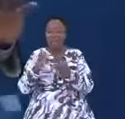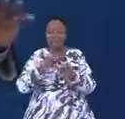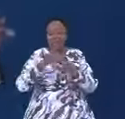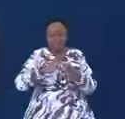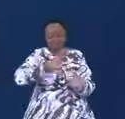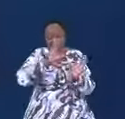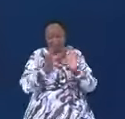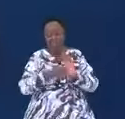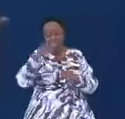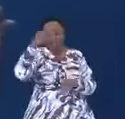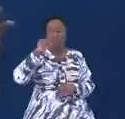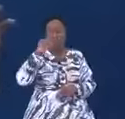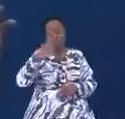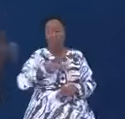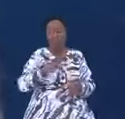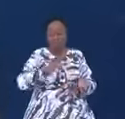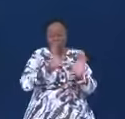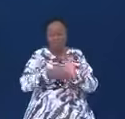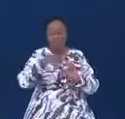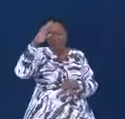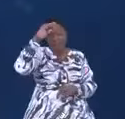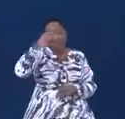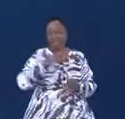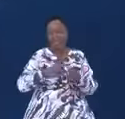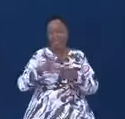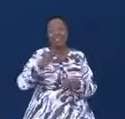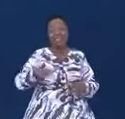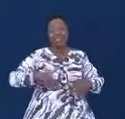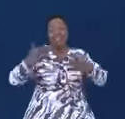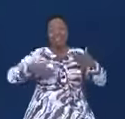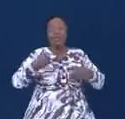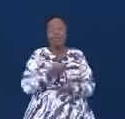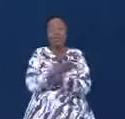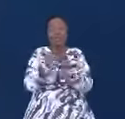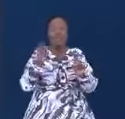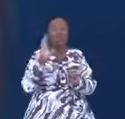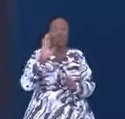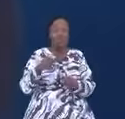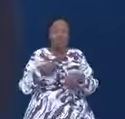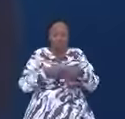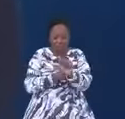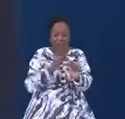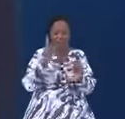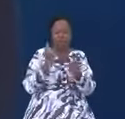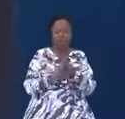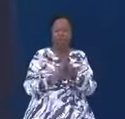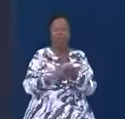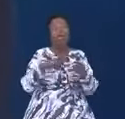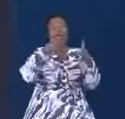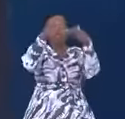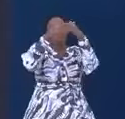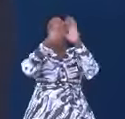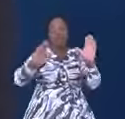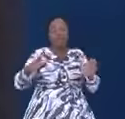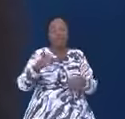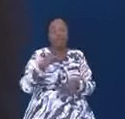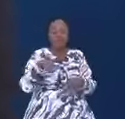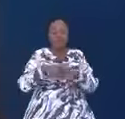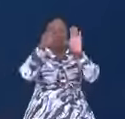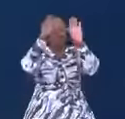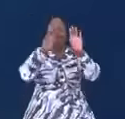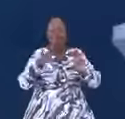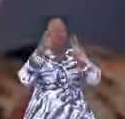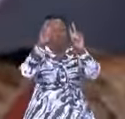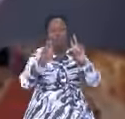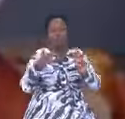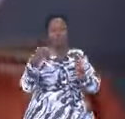et la joie du salut va te suivre au ciel au devant le temps de dieu au nom de jésus